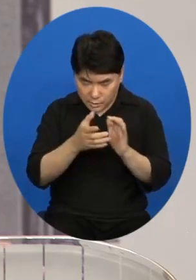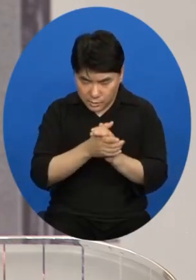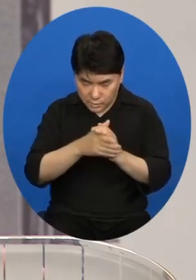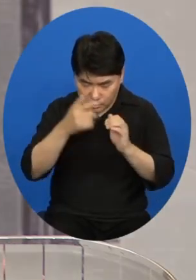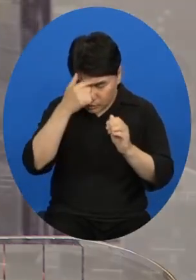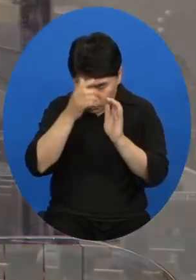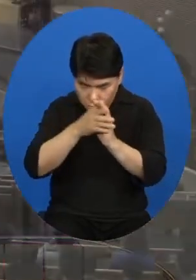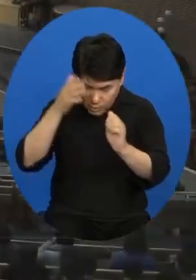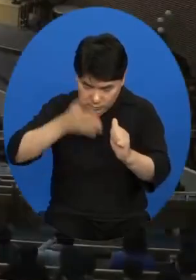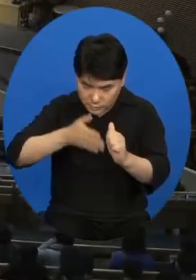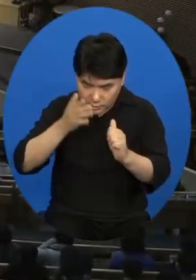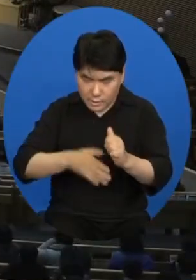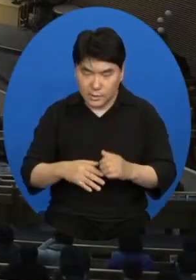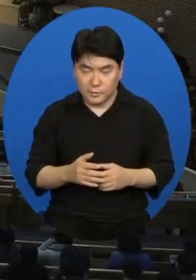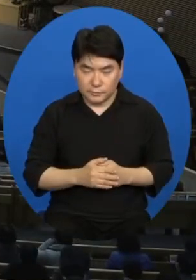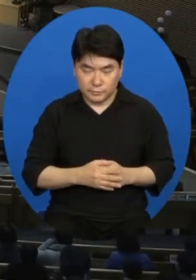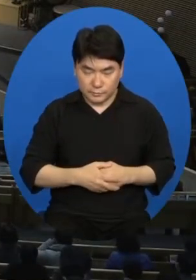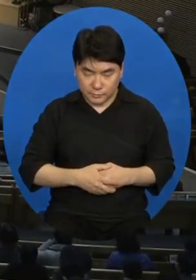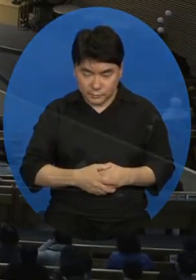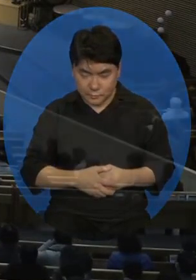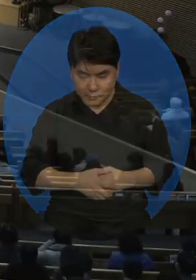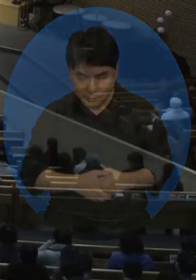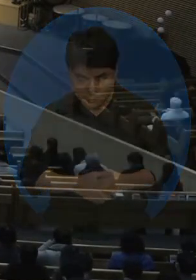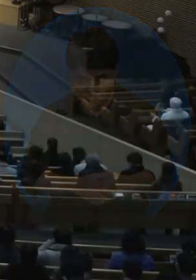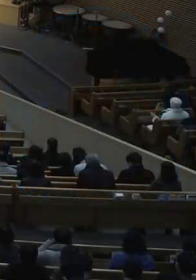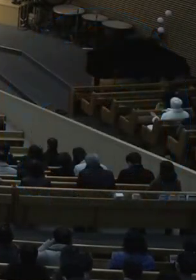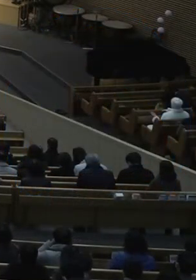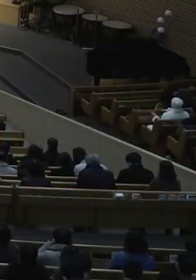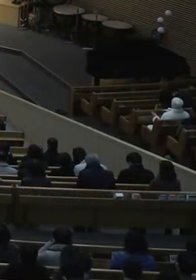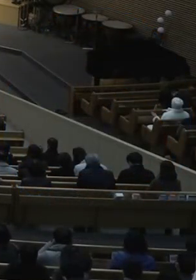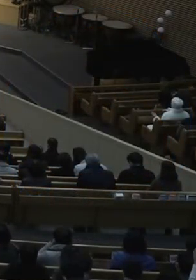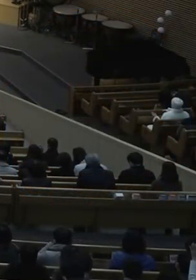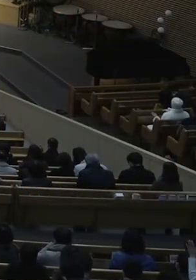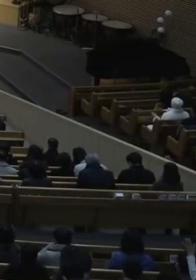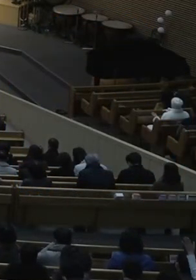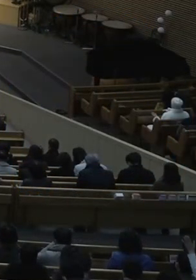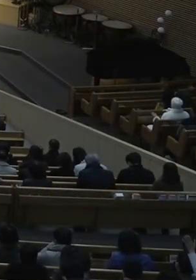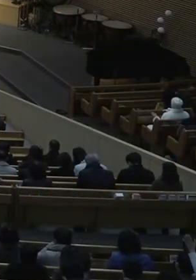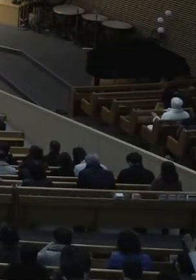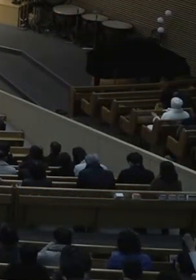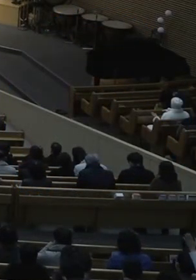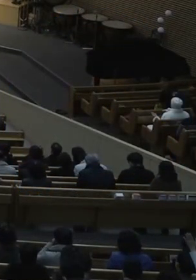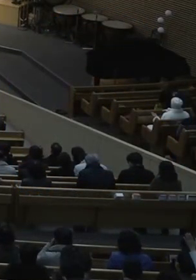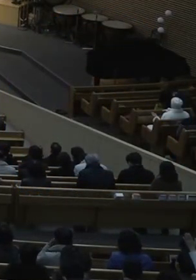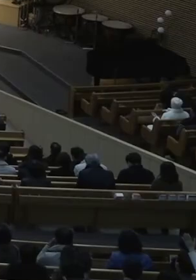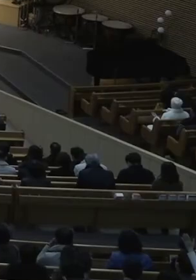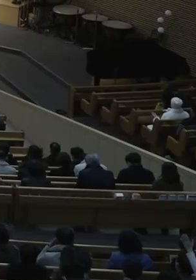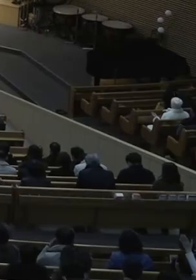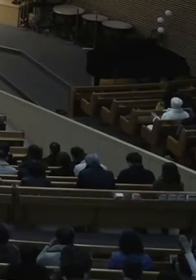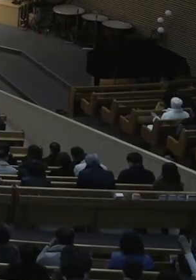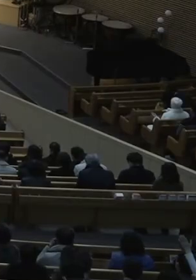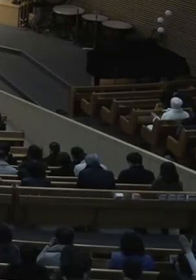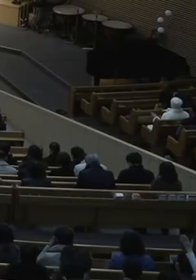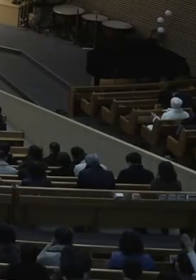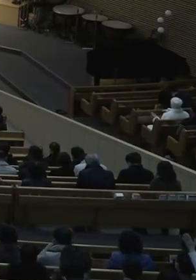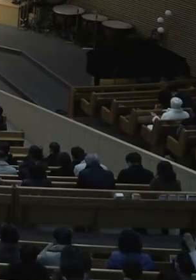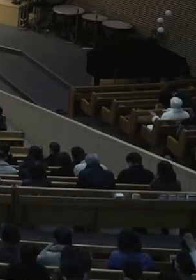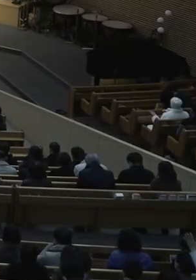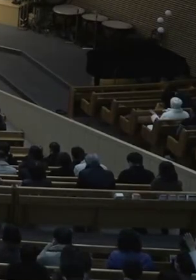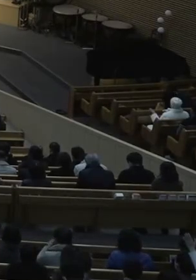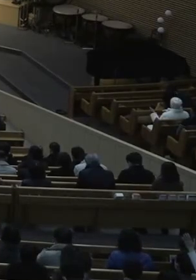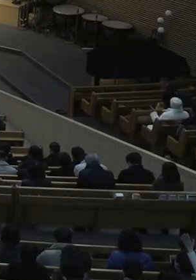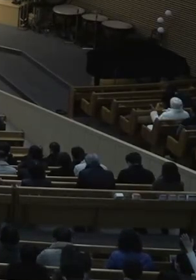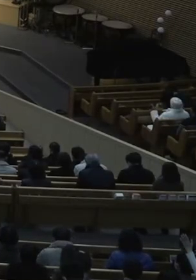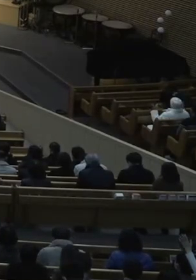하겠습니다. 하나님 감사합니다. 주님, 우리의 영혼을 주님께 맡겨드리며 우리의 삶을 주관하신 하나님, 큰 은총을